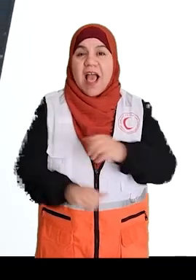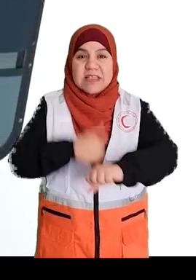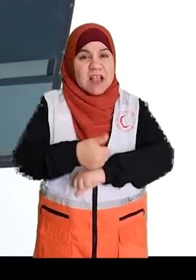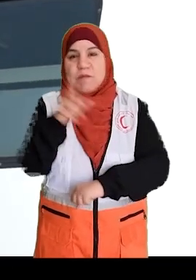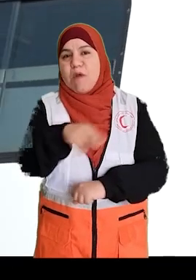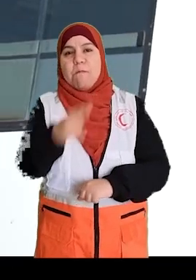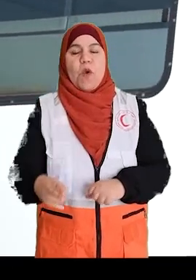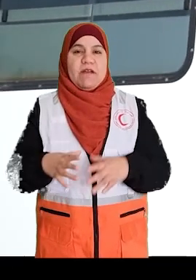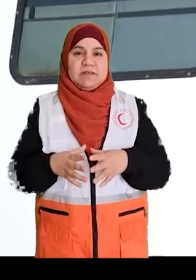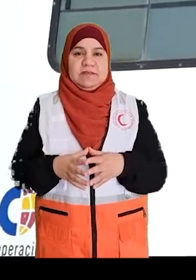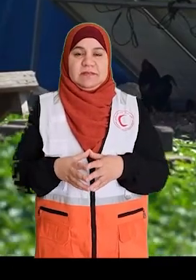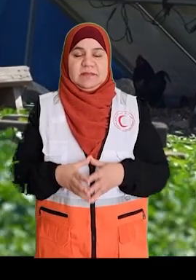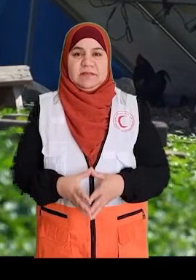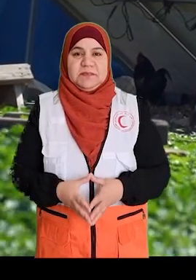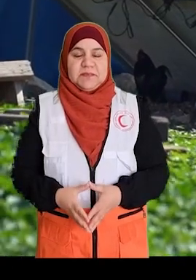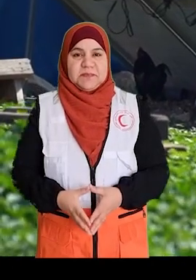هون رسمي ممنوع.